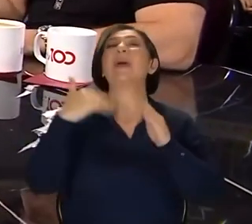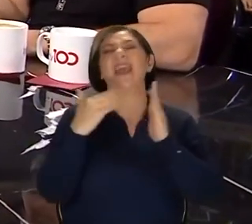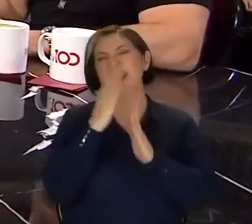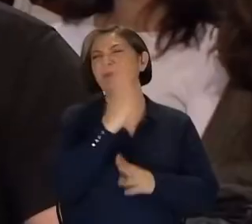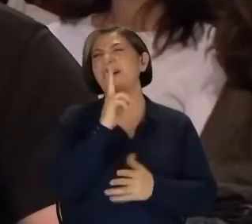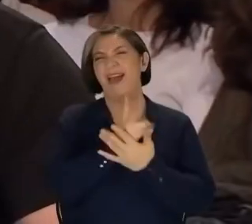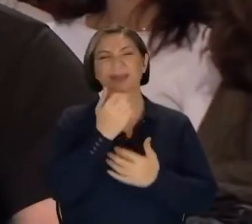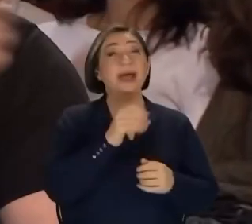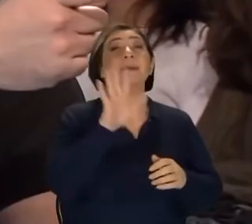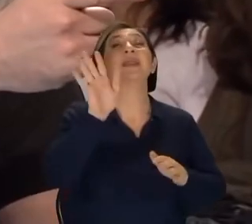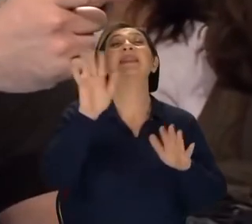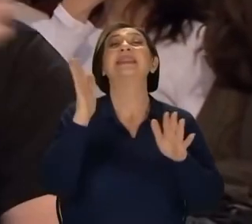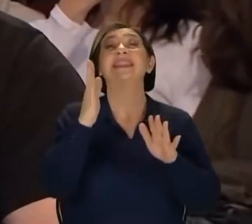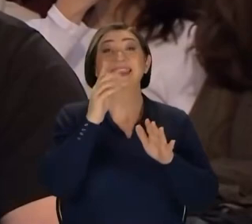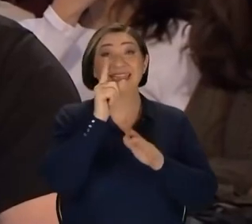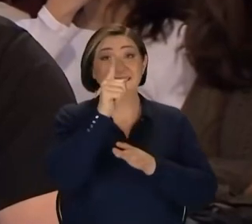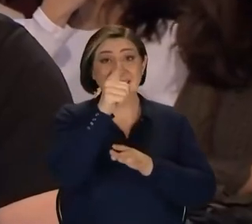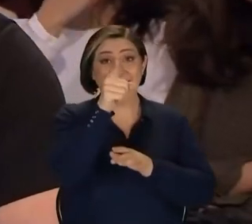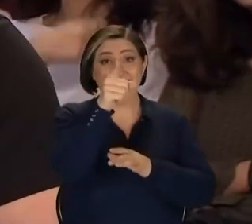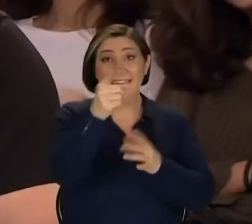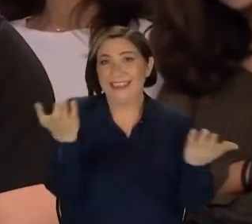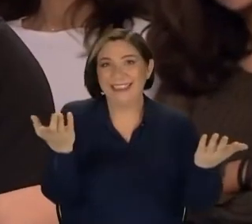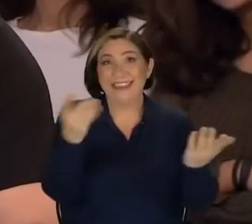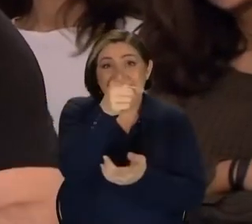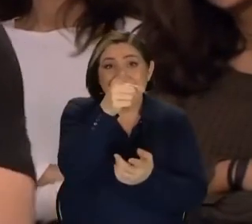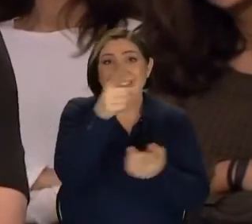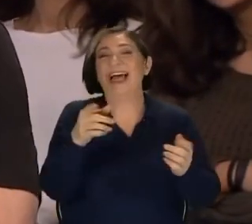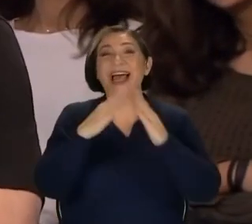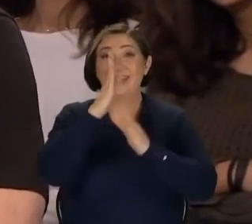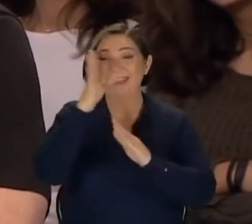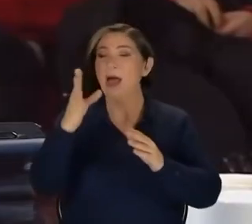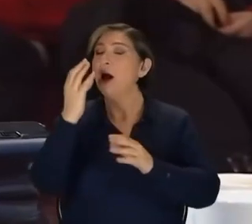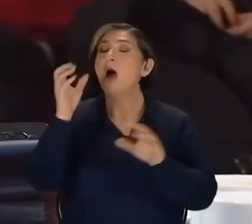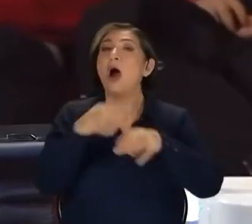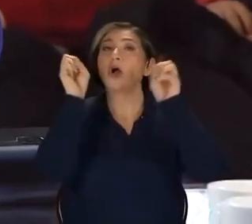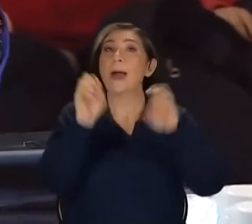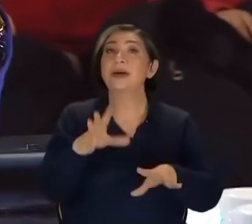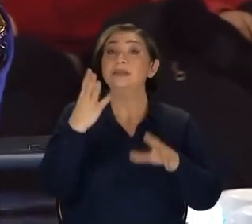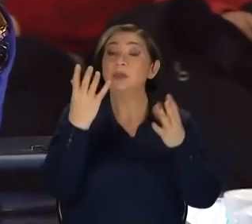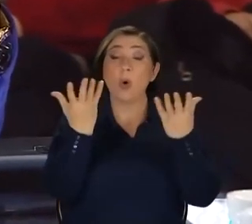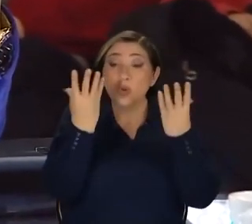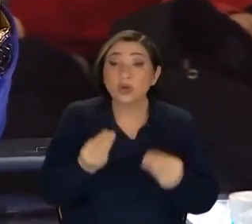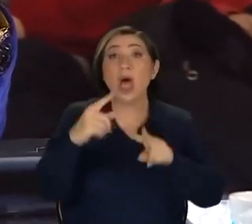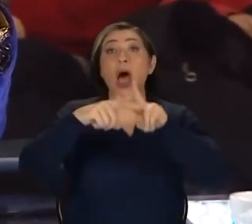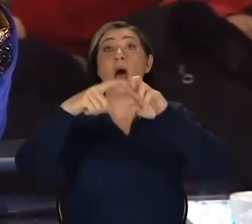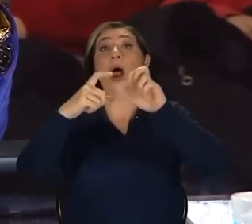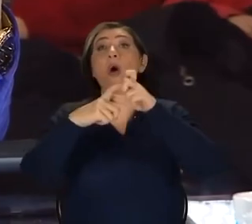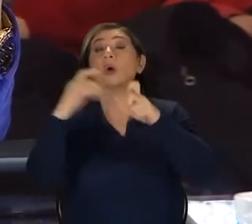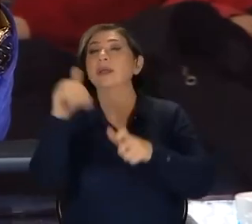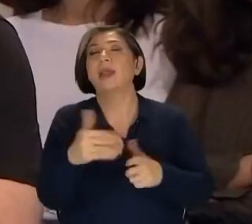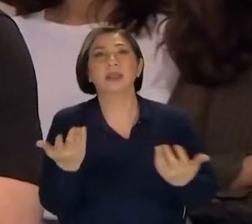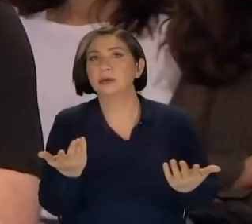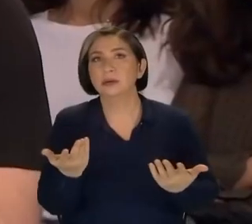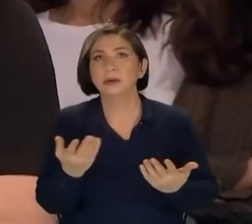gideceğim. Peki ne oldu? Bir dakika. Yakında sizlerleyim. Söyle bana. Evlerdeyim. Hokkabaz'da ne oldu da Arok geldi? Abi şöyle bir